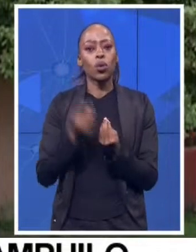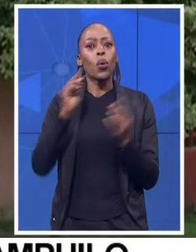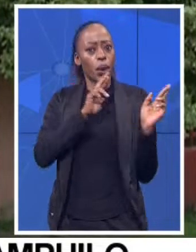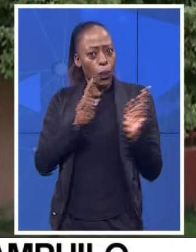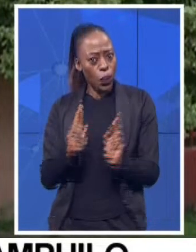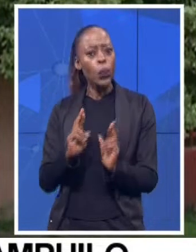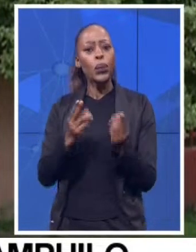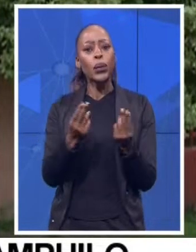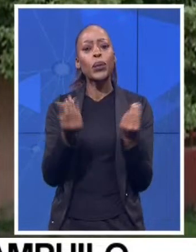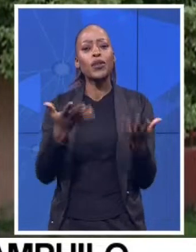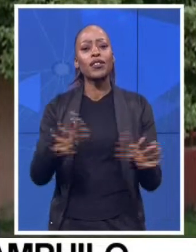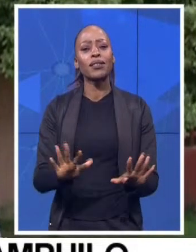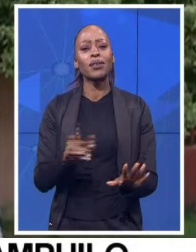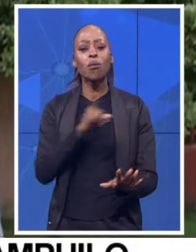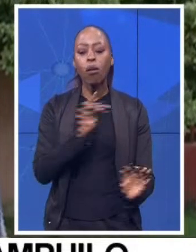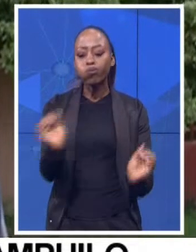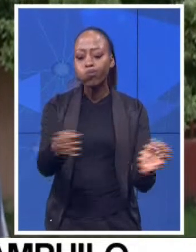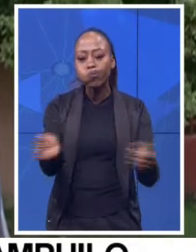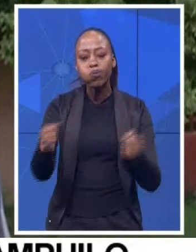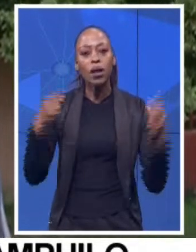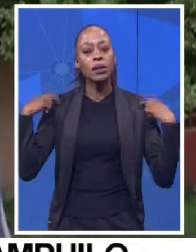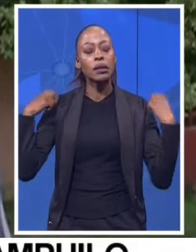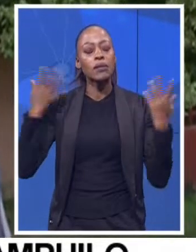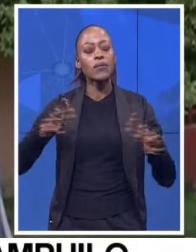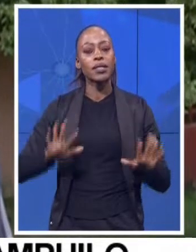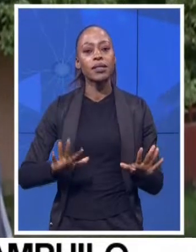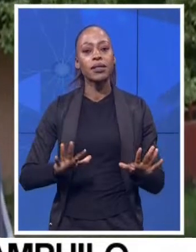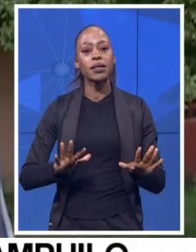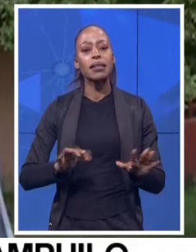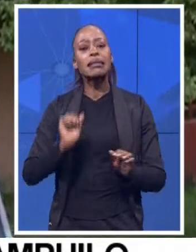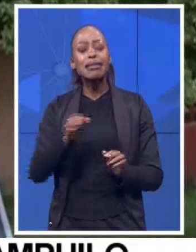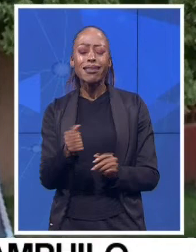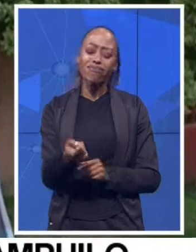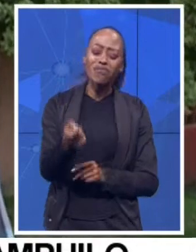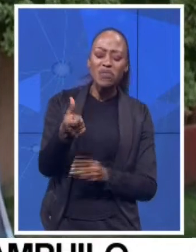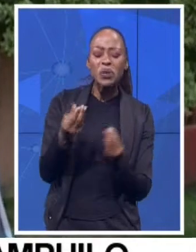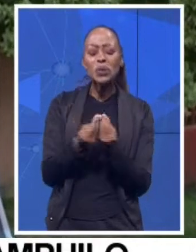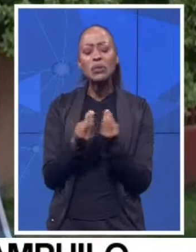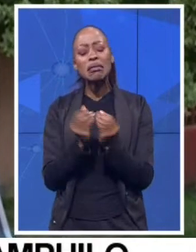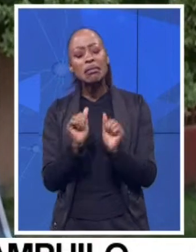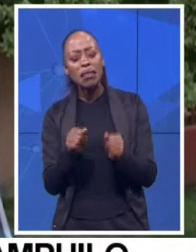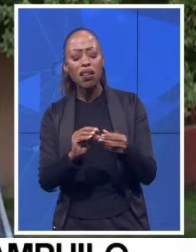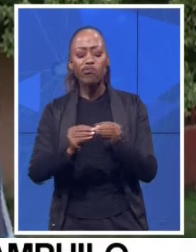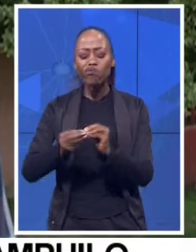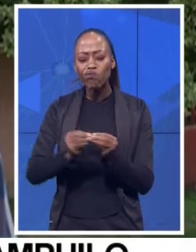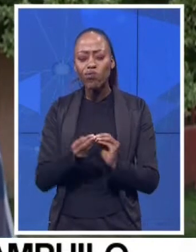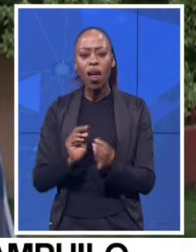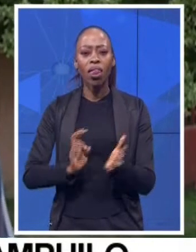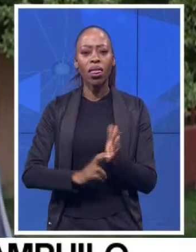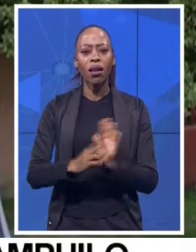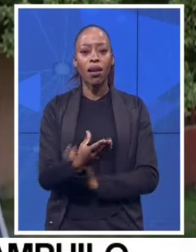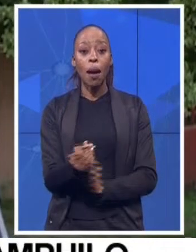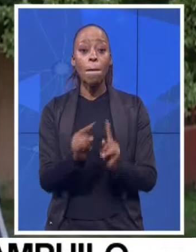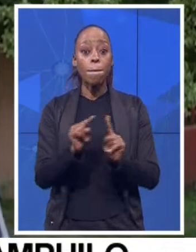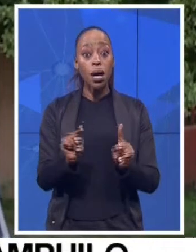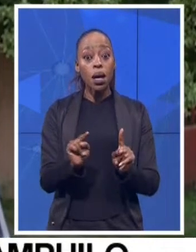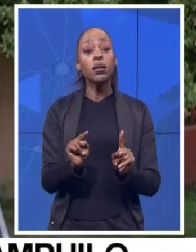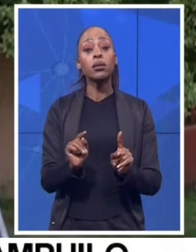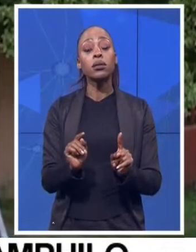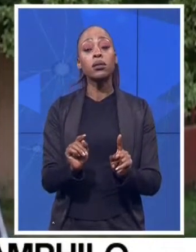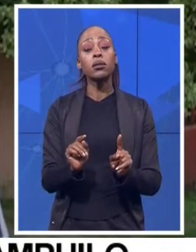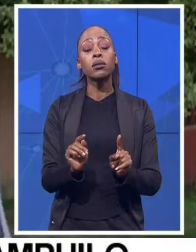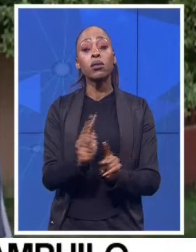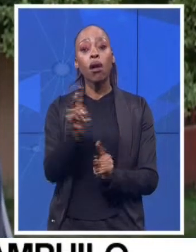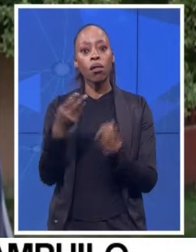ngokucashwa abantu kufanele ukuthi basebenze. Kunetintwana nje letincane lokuthi mhlawumbe kufanele tilungiswe. Kepha kuko konke lesibanikete